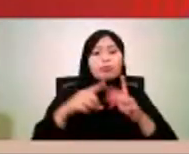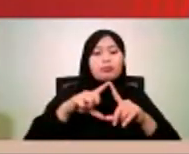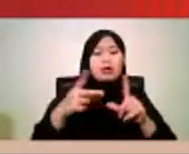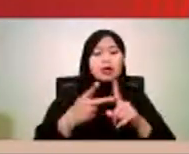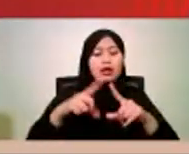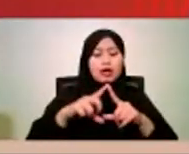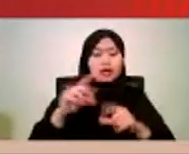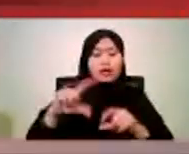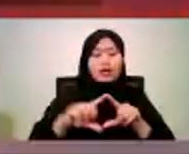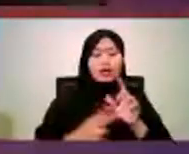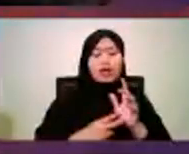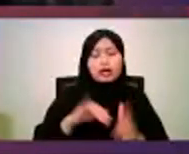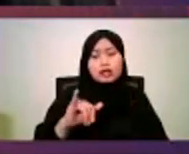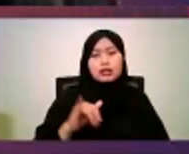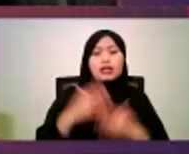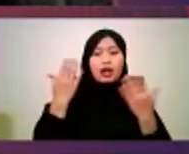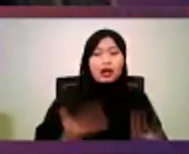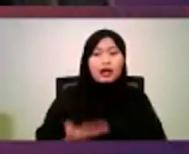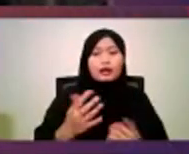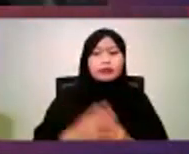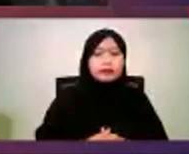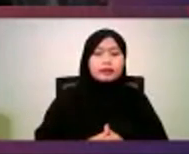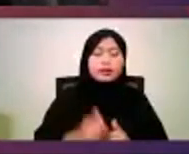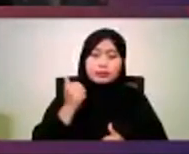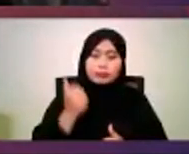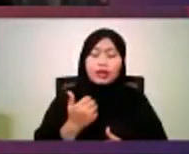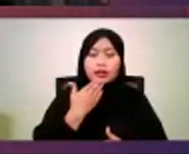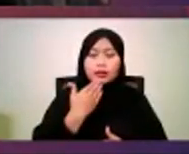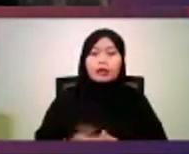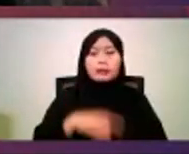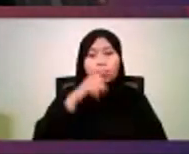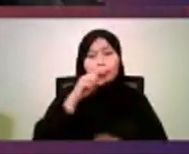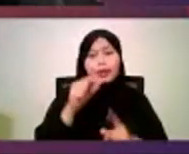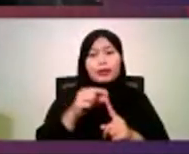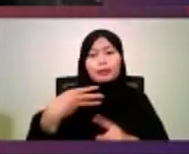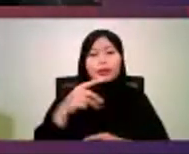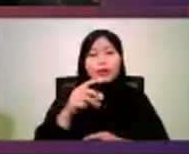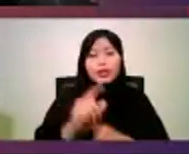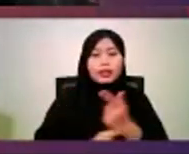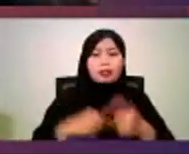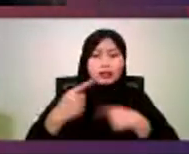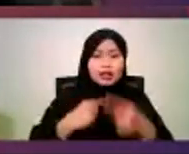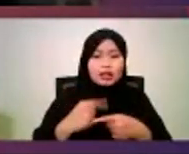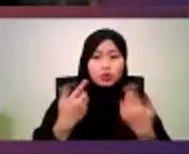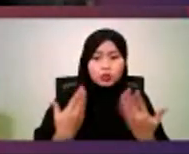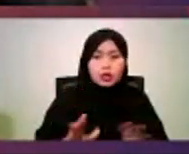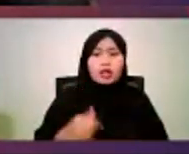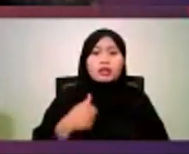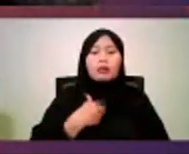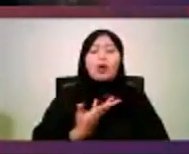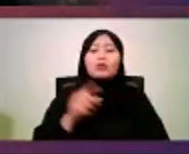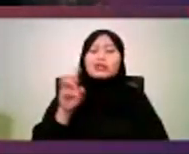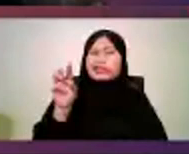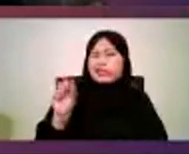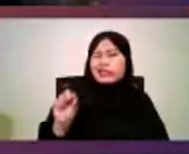mbak Maharani Baik terima kasih untuk pak Feri sebelumnya atas penjelasannya ada di sini mau menanyakan sedikit hal